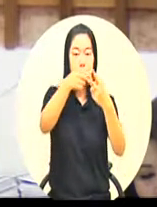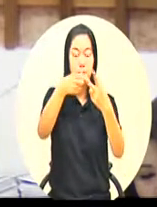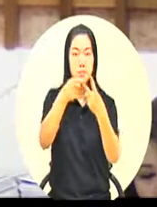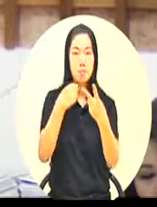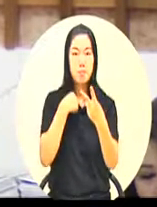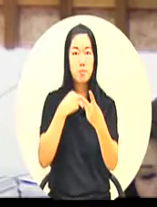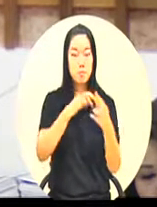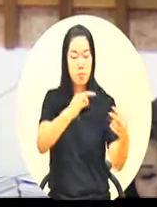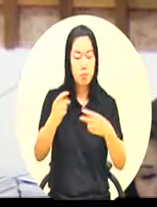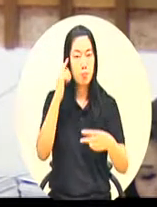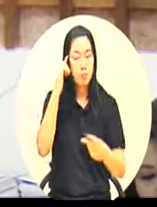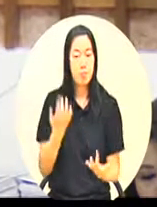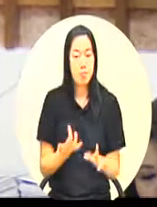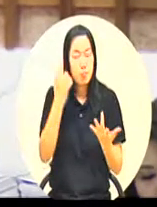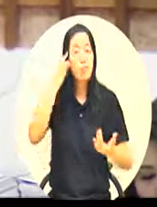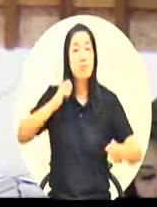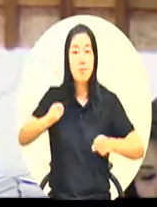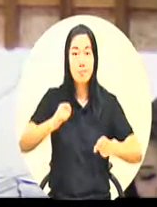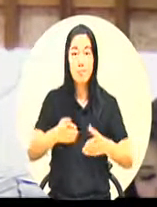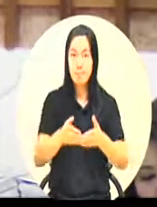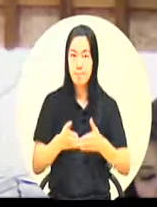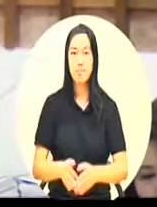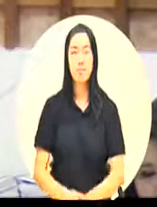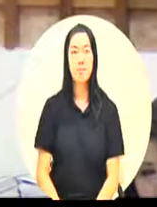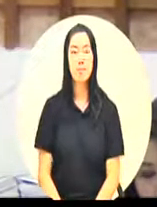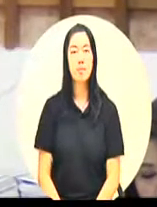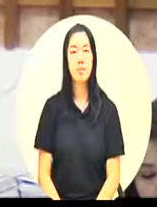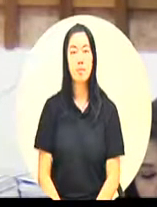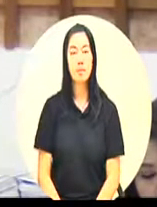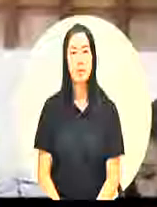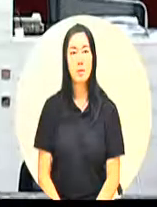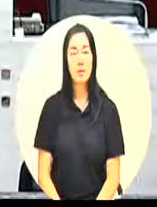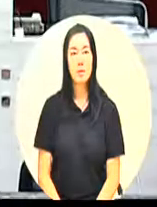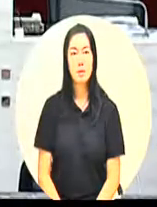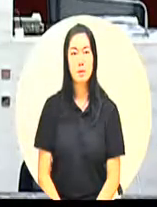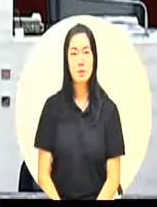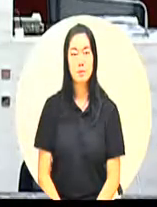草案，我们 好，